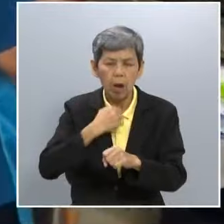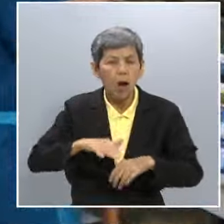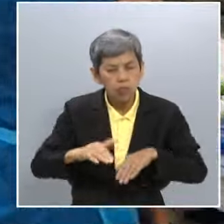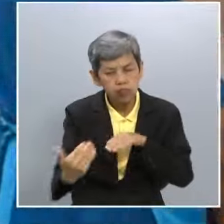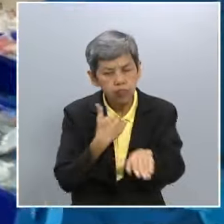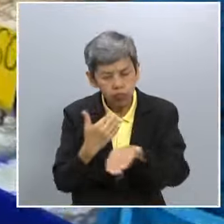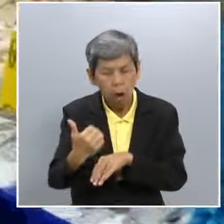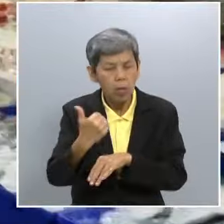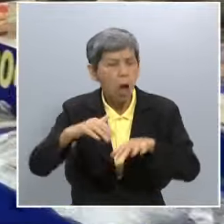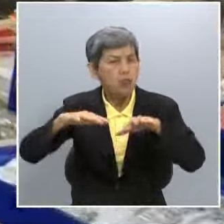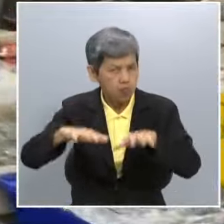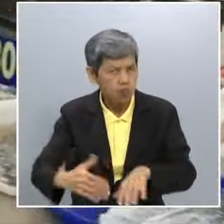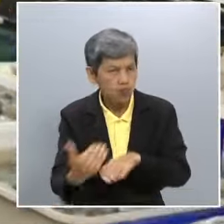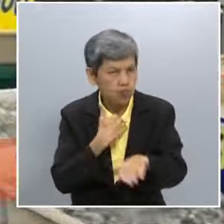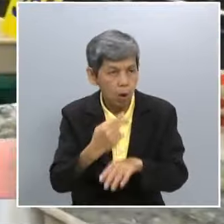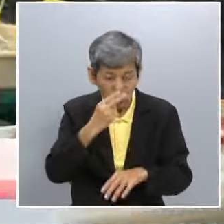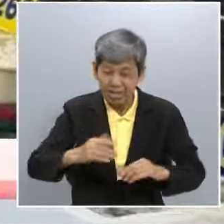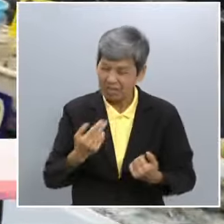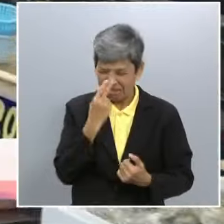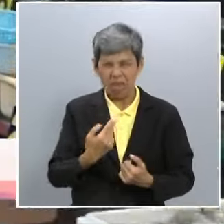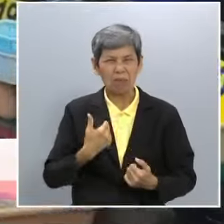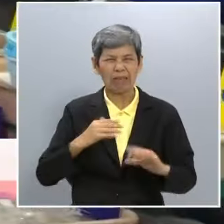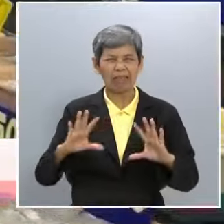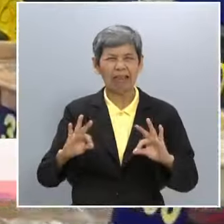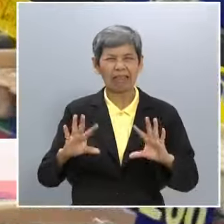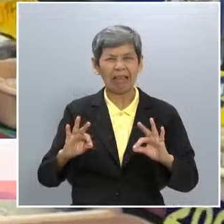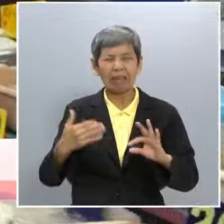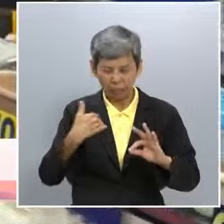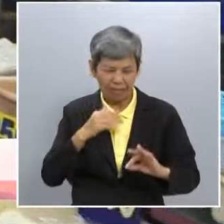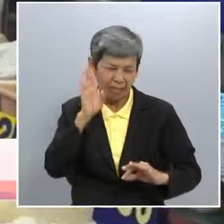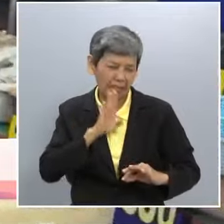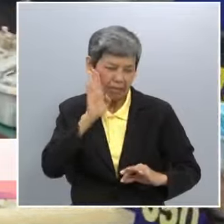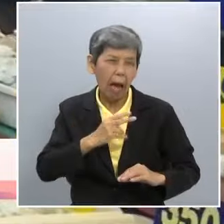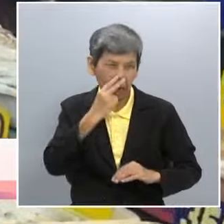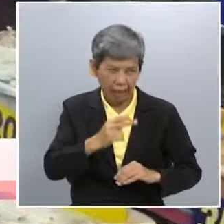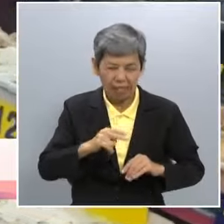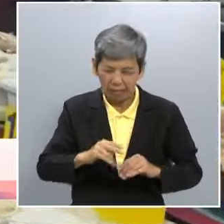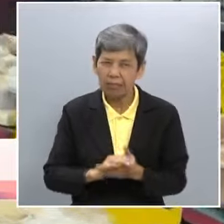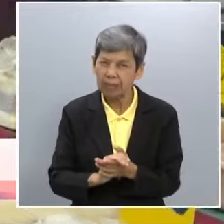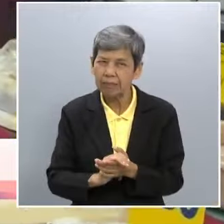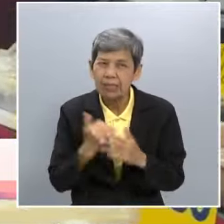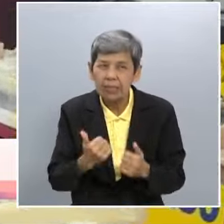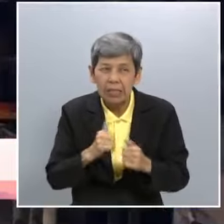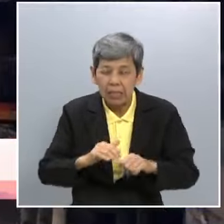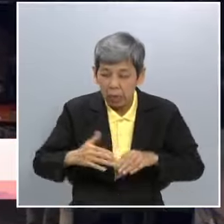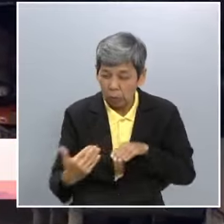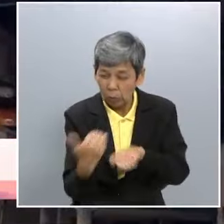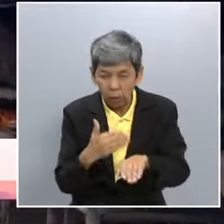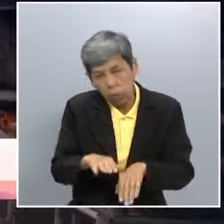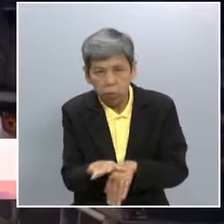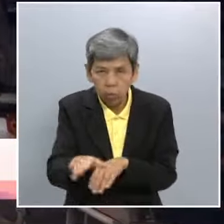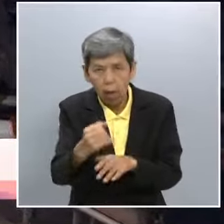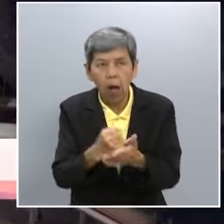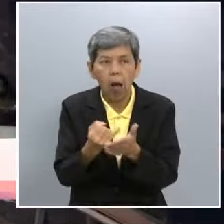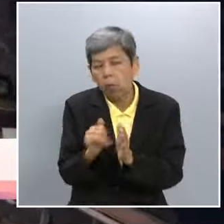ไปมาได้แล้วแต่ว่าบนพื้นถนนก็ยังมีคราบดินมีโคลนอยู่อย่างที่เห็นทำให้พื้นถนนค่อนข้างลื่น